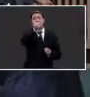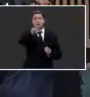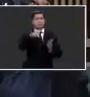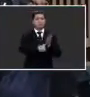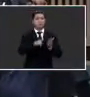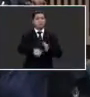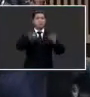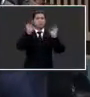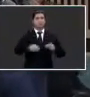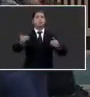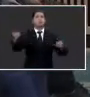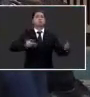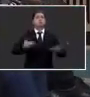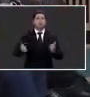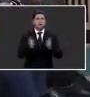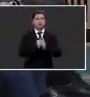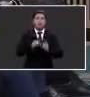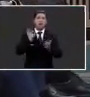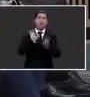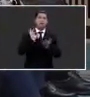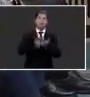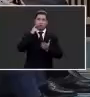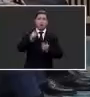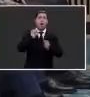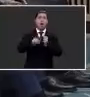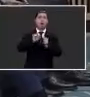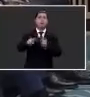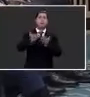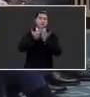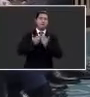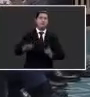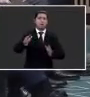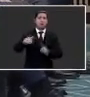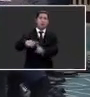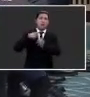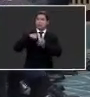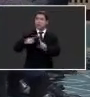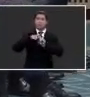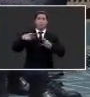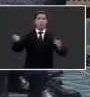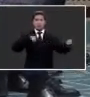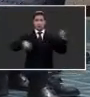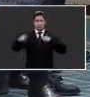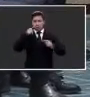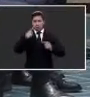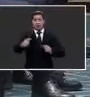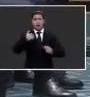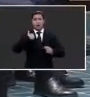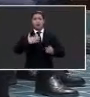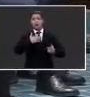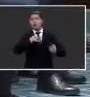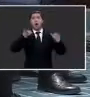itibaren tuzaklar alenen ekonomimizin mahvetbe tehditlerinin savrulduğu hezeyanlara kadar